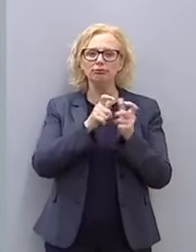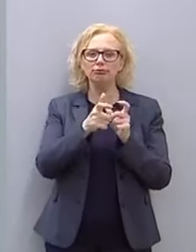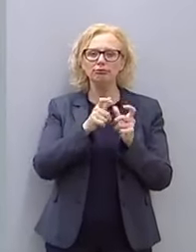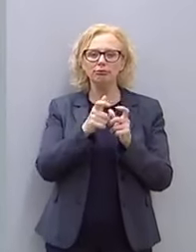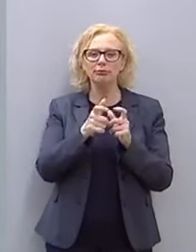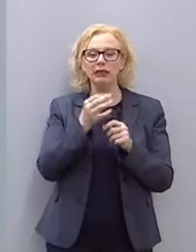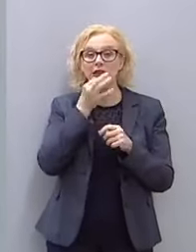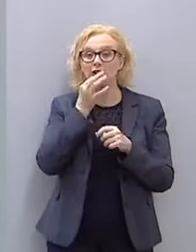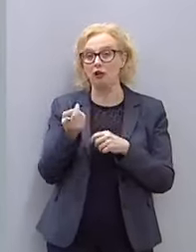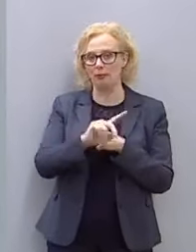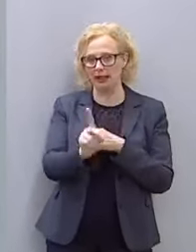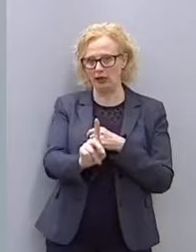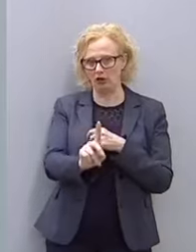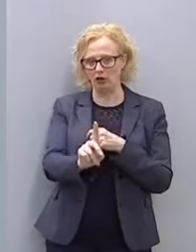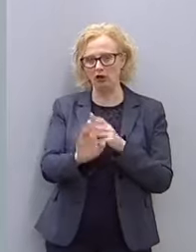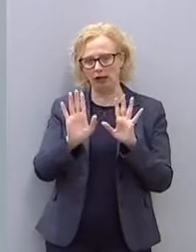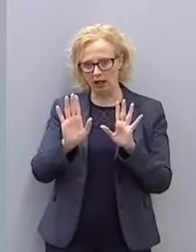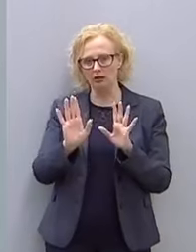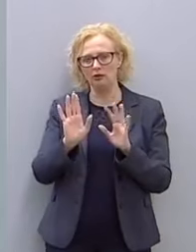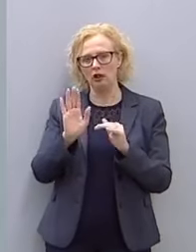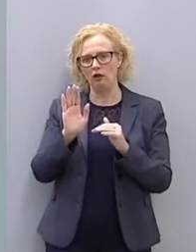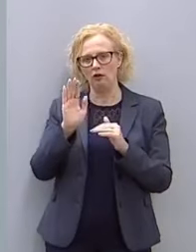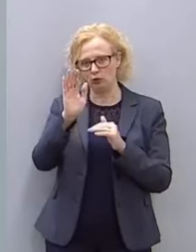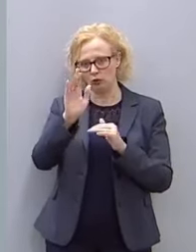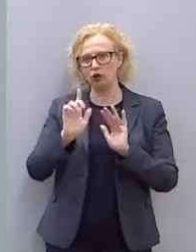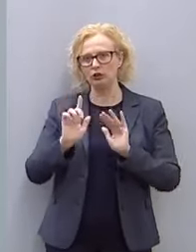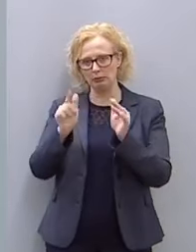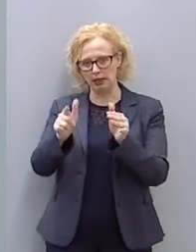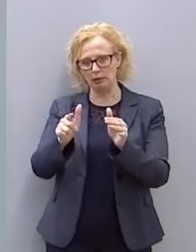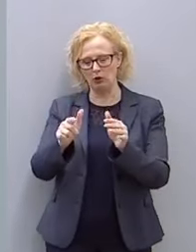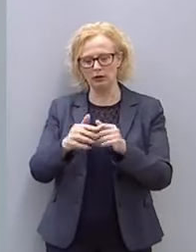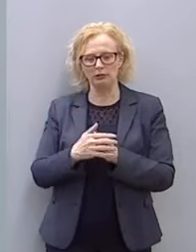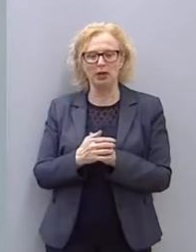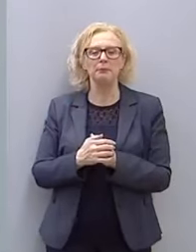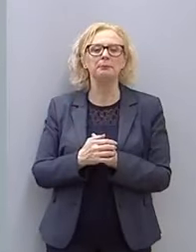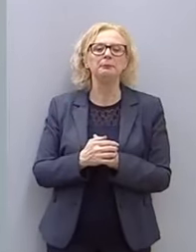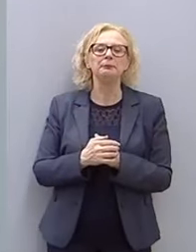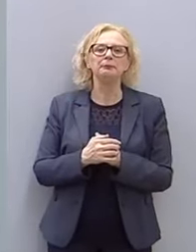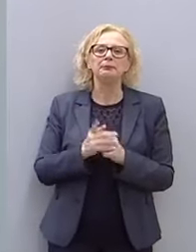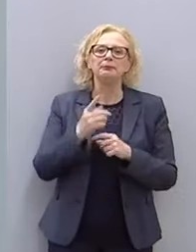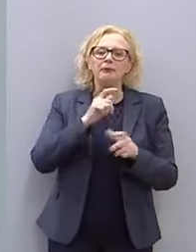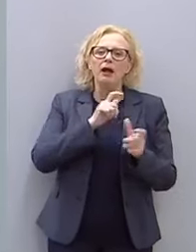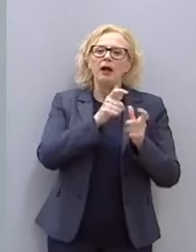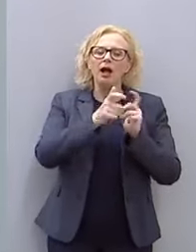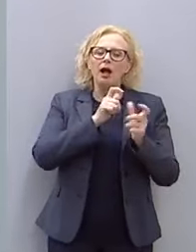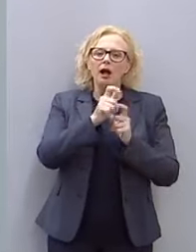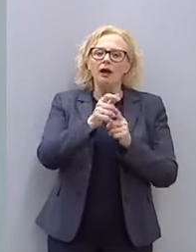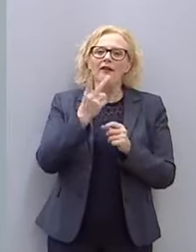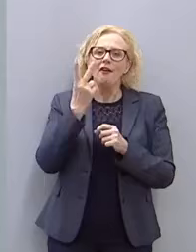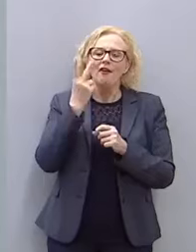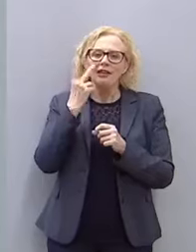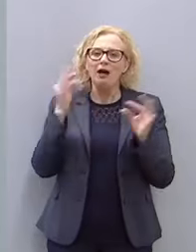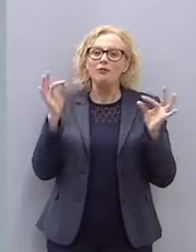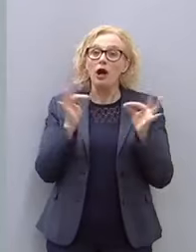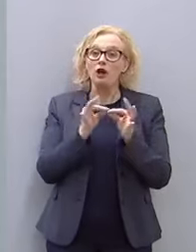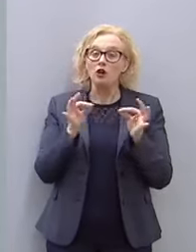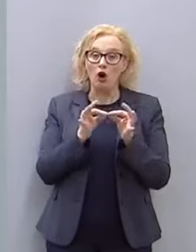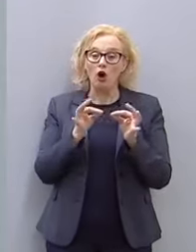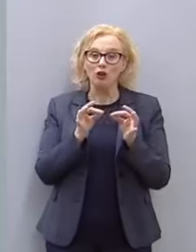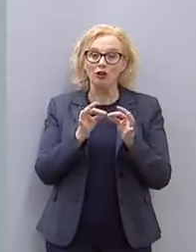farà quindi da domani mattina stiamo parlando per settimana prossima stiamo lavorando ad un accordo che